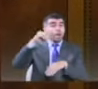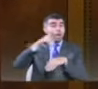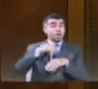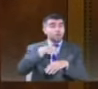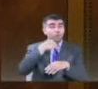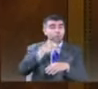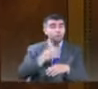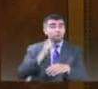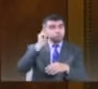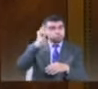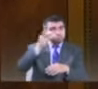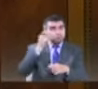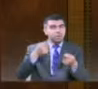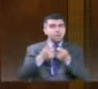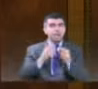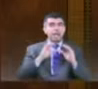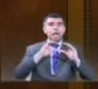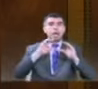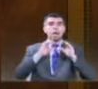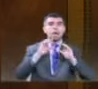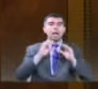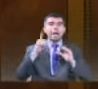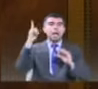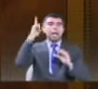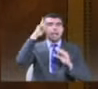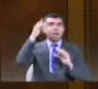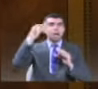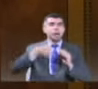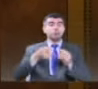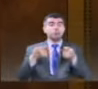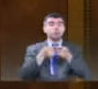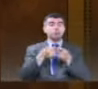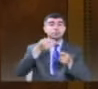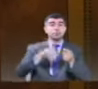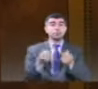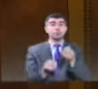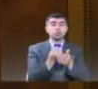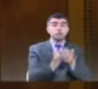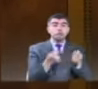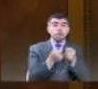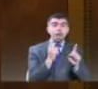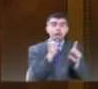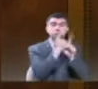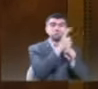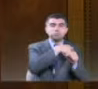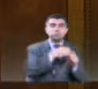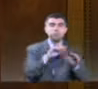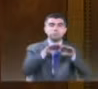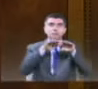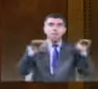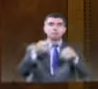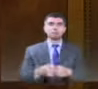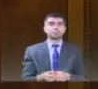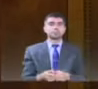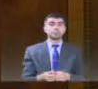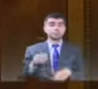الدول بمبادرة المغرب احتضان الحوار الليبي، محيين في نفس الوقت دور المملكة المغربية في المساهمة في تحقيق الأمن والاستقرار بالمنطقة.